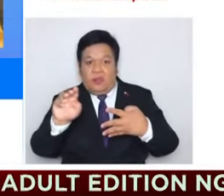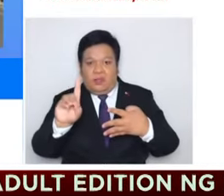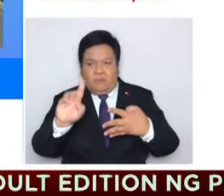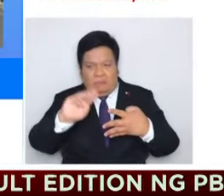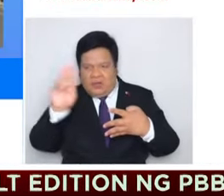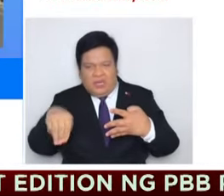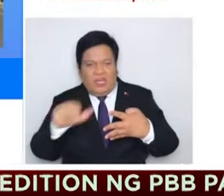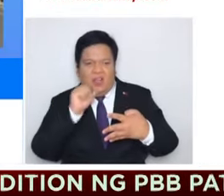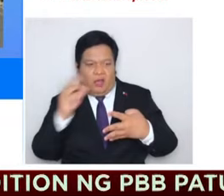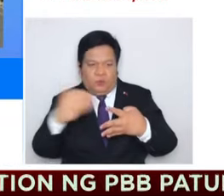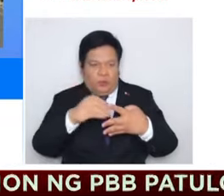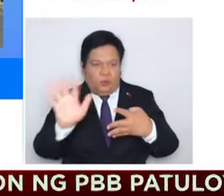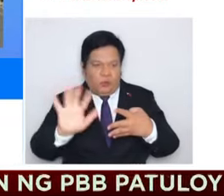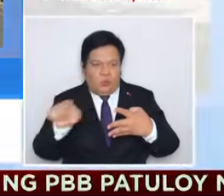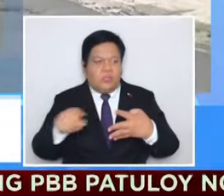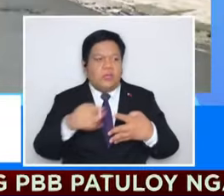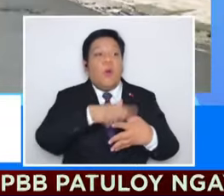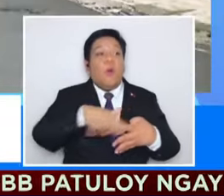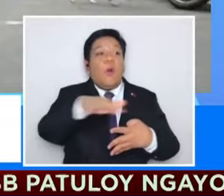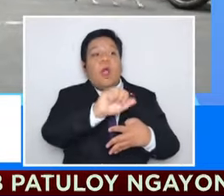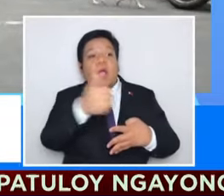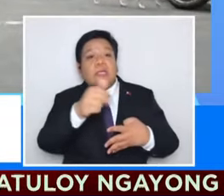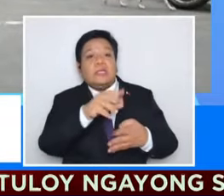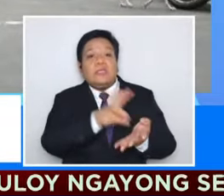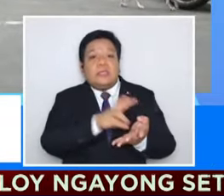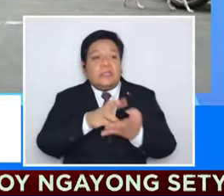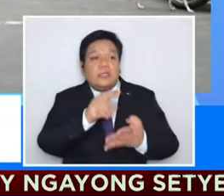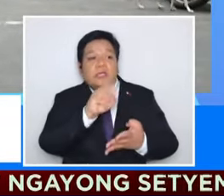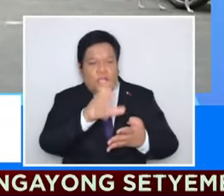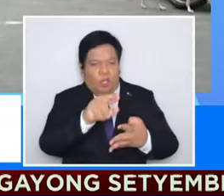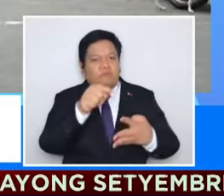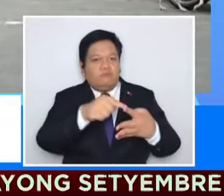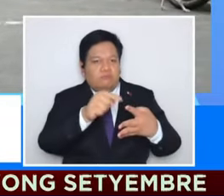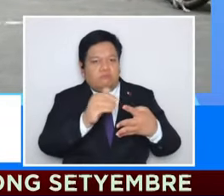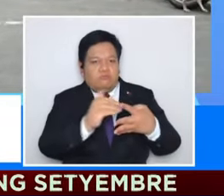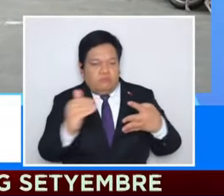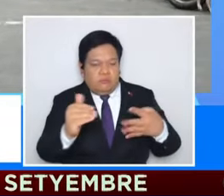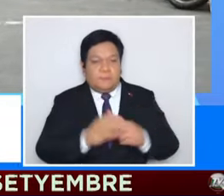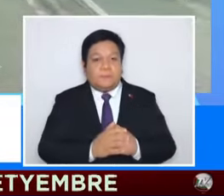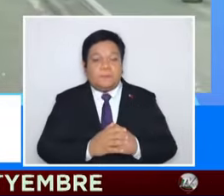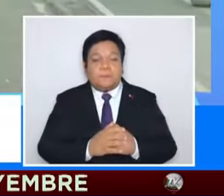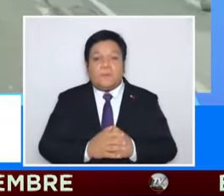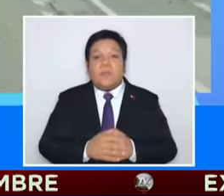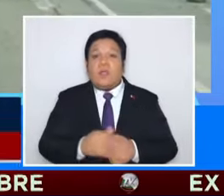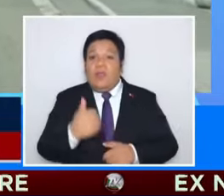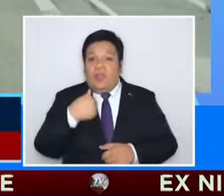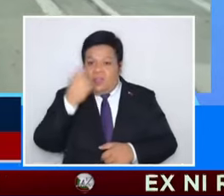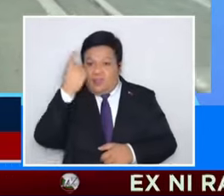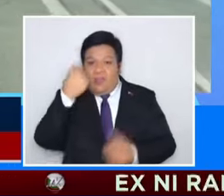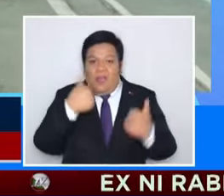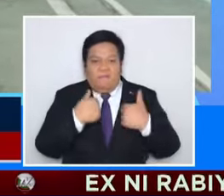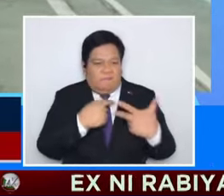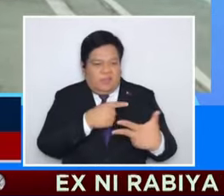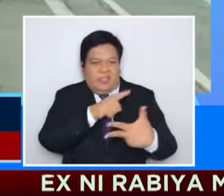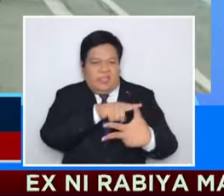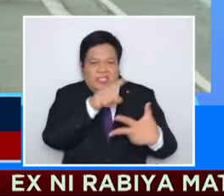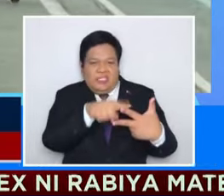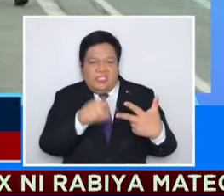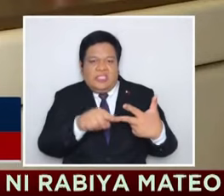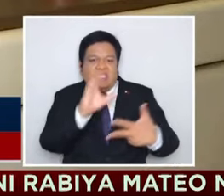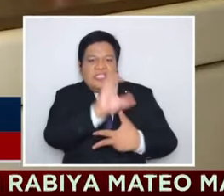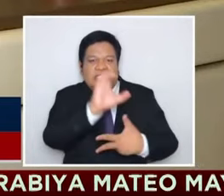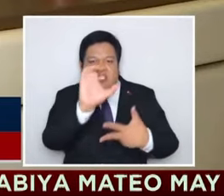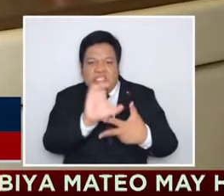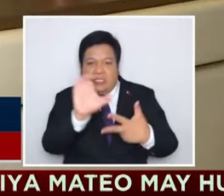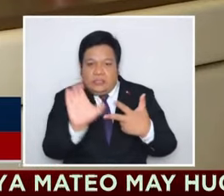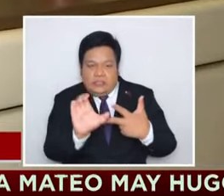ganito. Yung unang letter C ay yung tinatawag na covered areas, no? Ito yung mga covered, mga religious